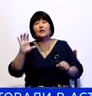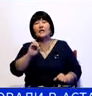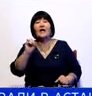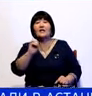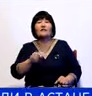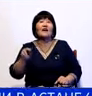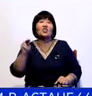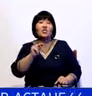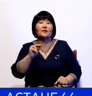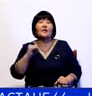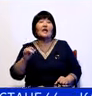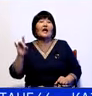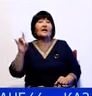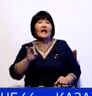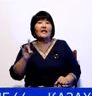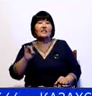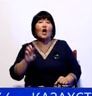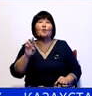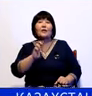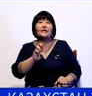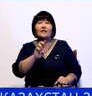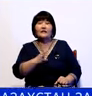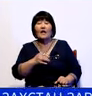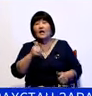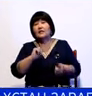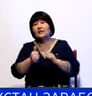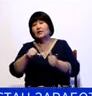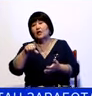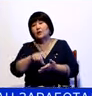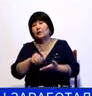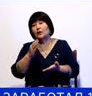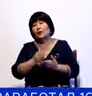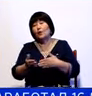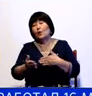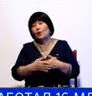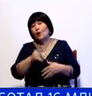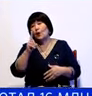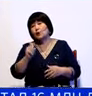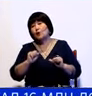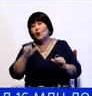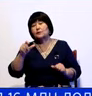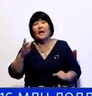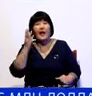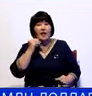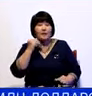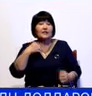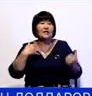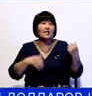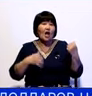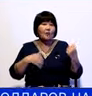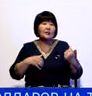Евгения Червененко и Раиса Бадретдинова. В соревнованиях принимают участие около 100 спортсменов из Алматинской,